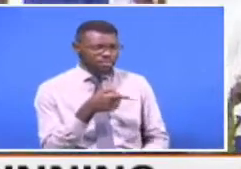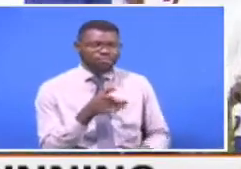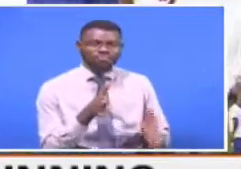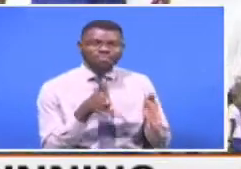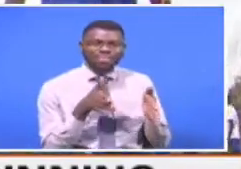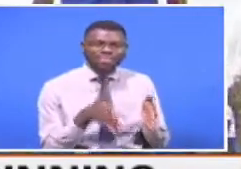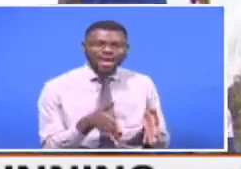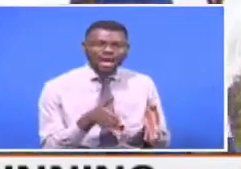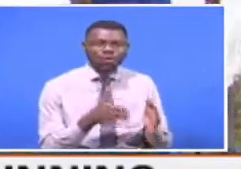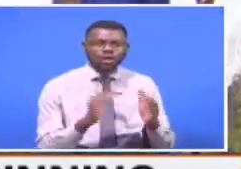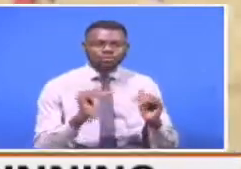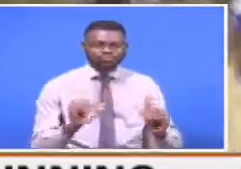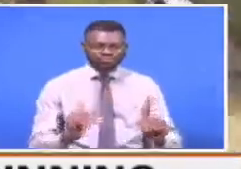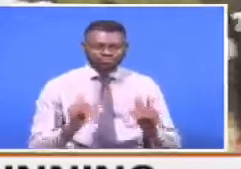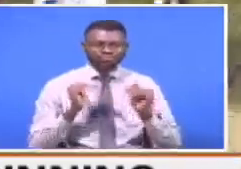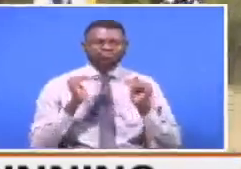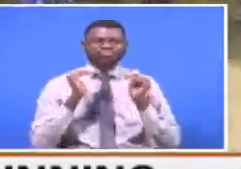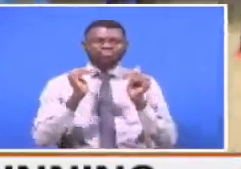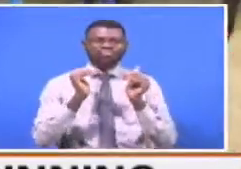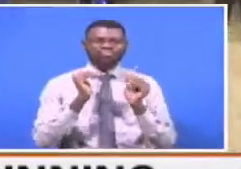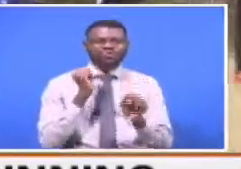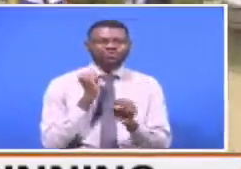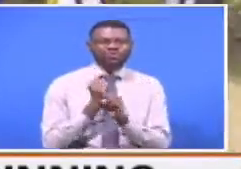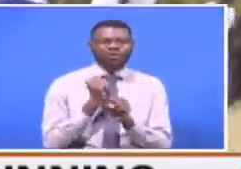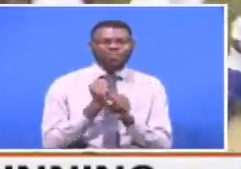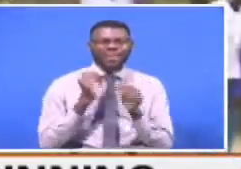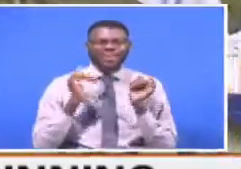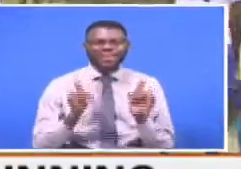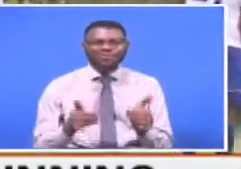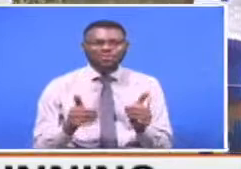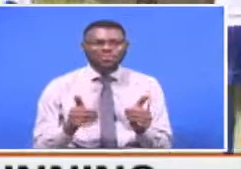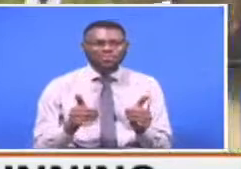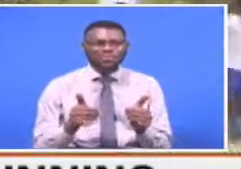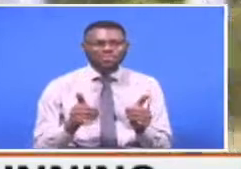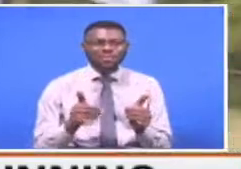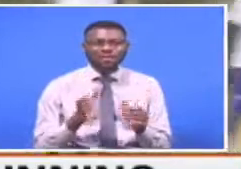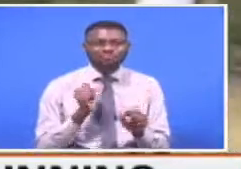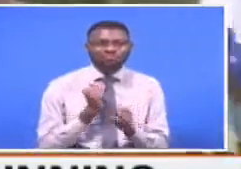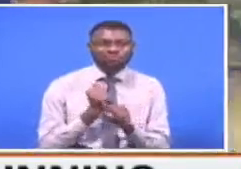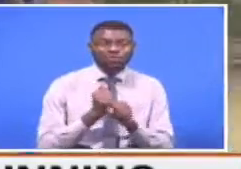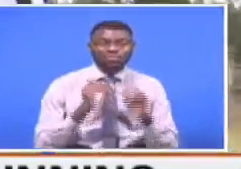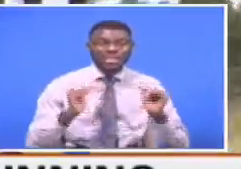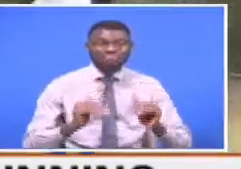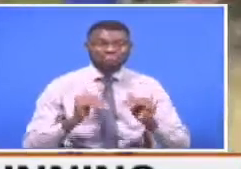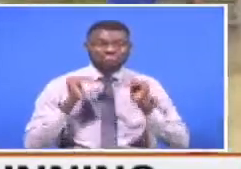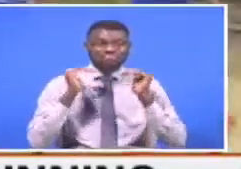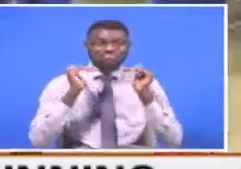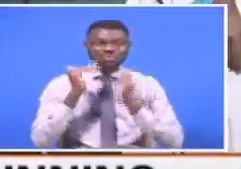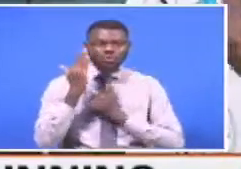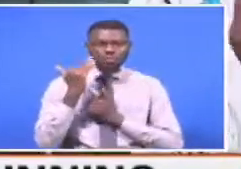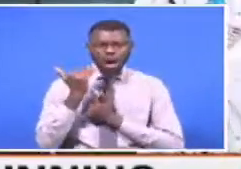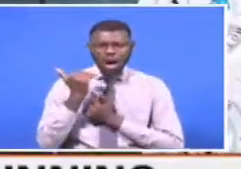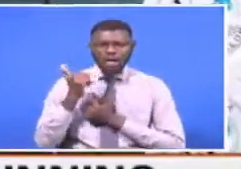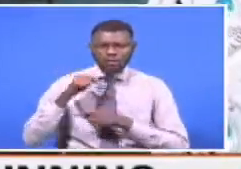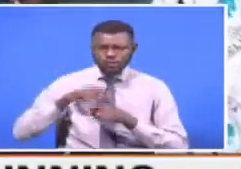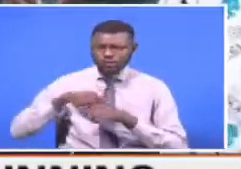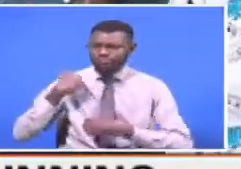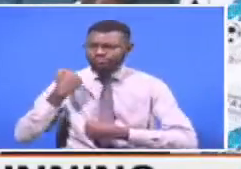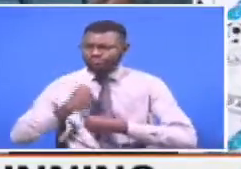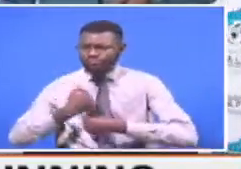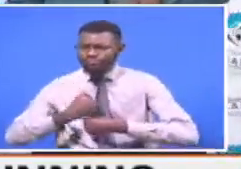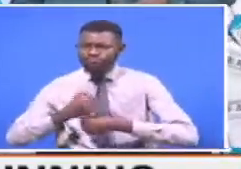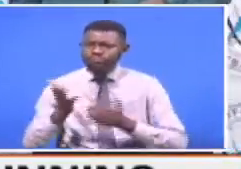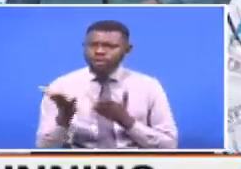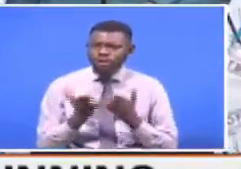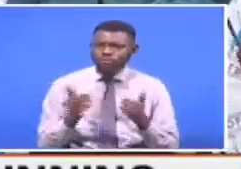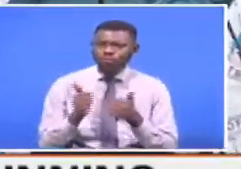tumemchange kidogo kikazi na amepewa naita promotion, sababu kila mtu anapofanya kazi lazima afanye kazi